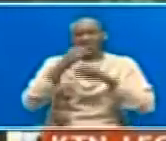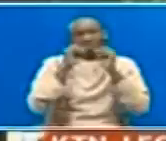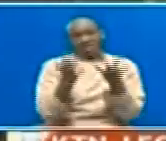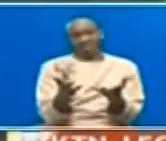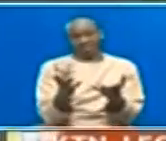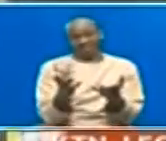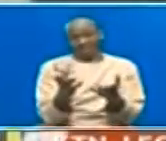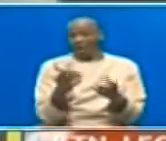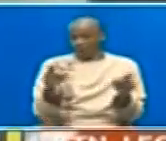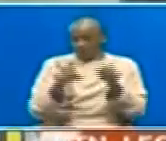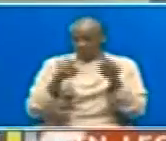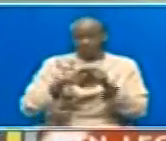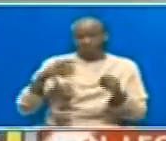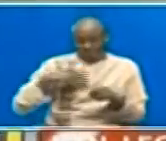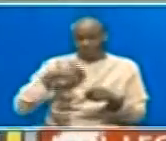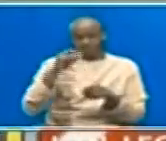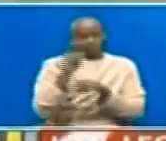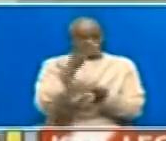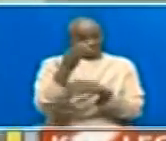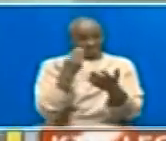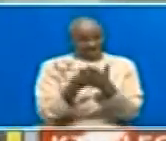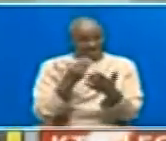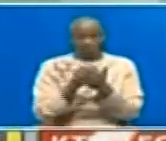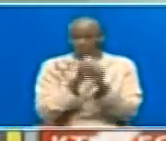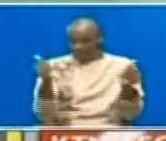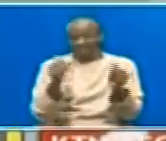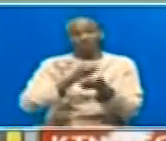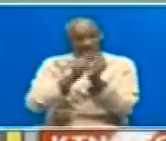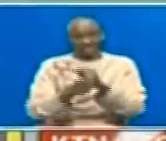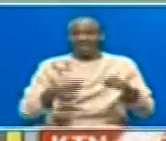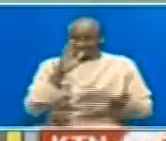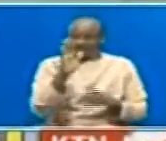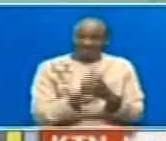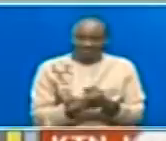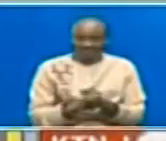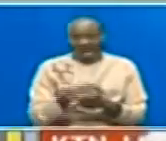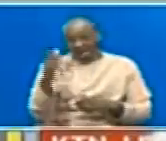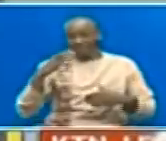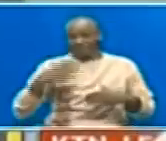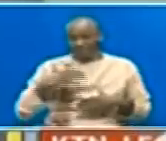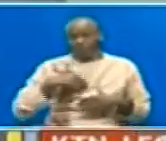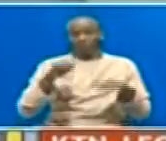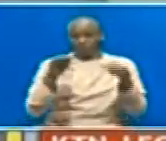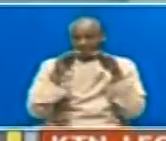Hata hivyo, kuna wale ambao wameweza kutumia fedha hizo vyema na kubadilisha maisha yao, huku wengine bado